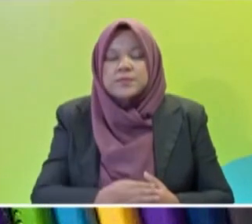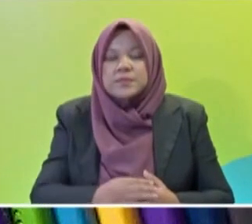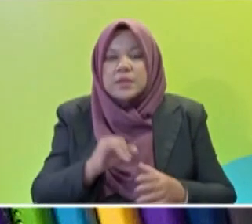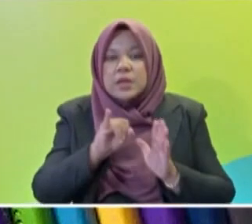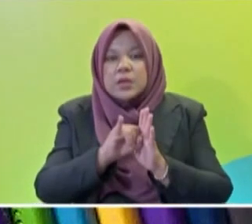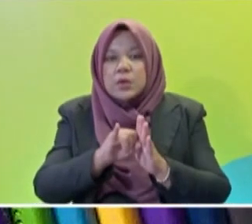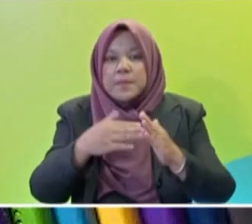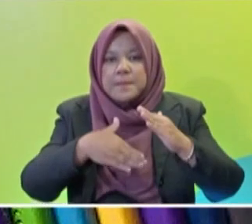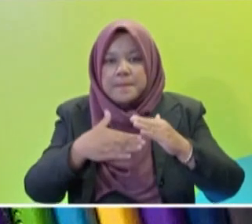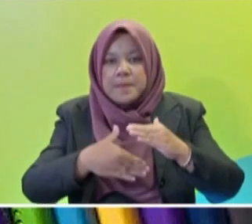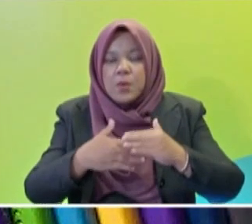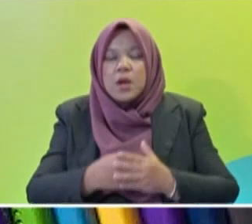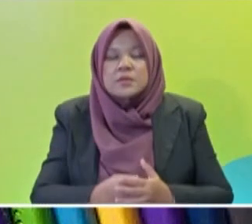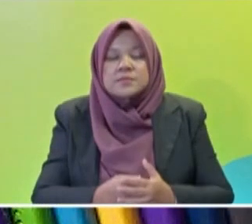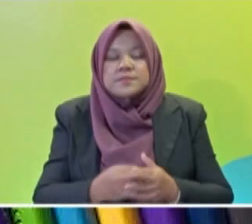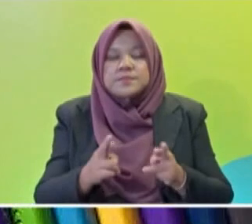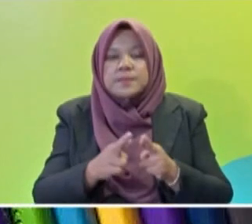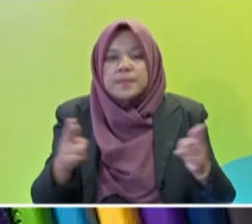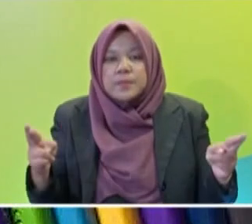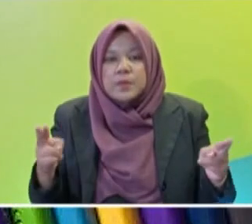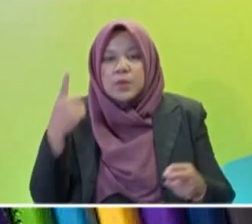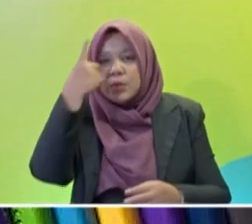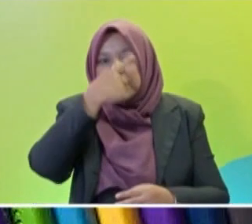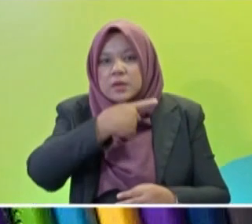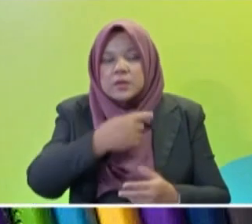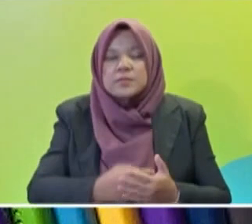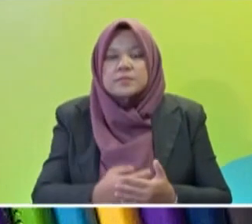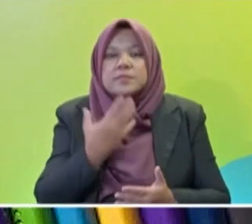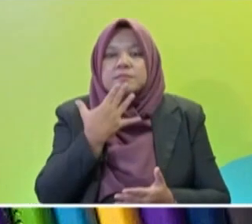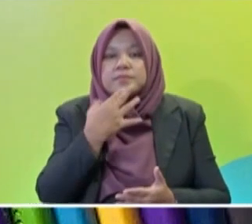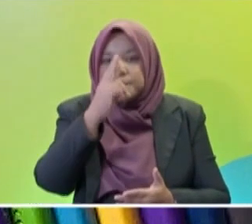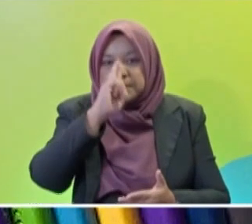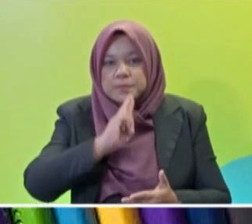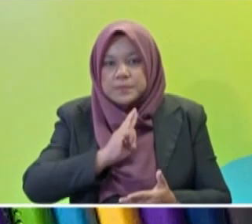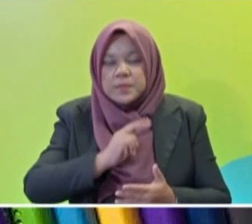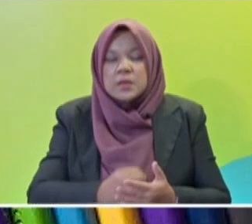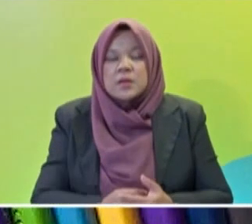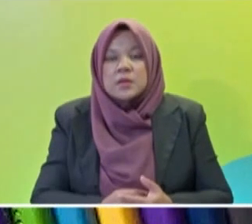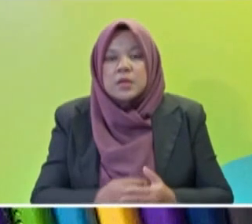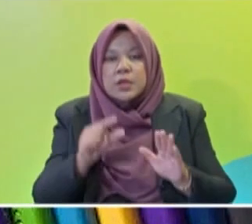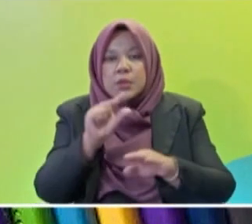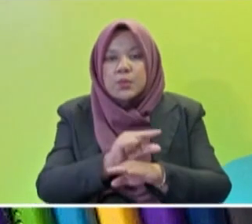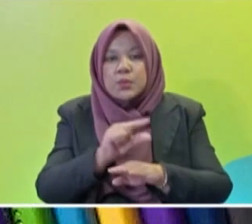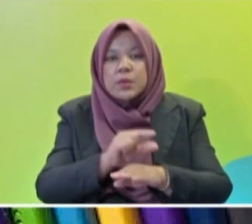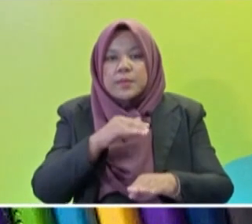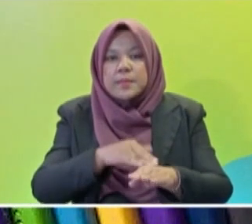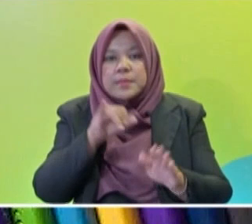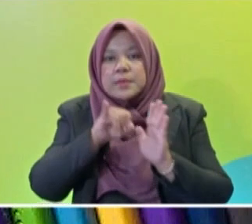ruang yang menunjukkan komponen depan warna merah yang digunakan pada